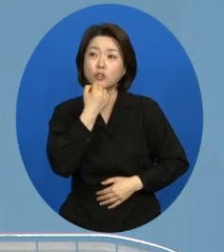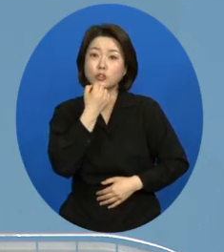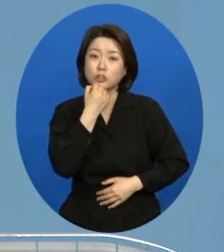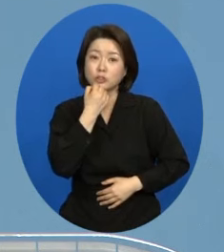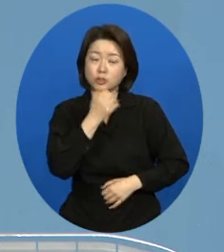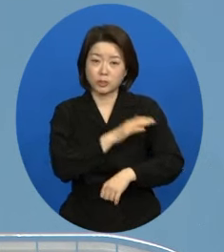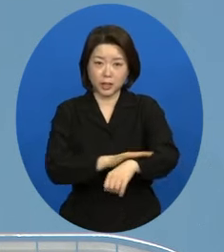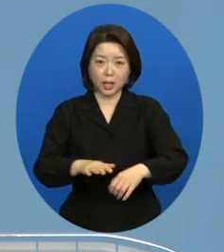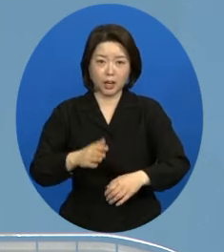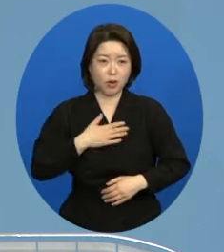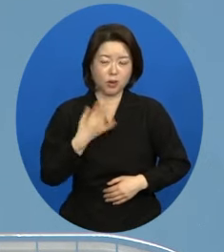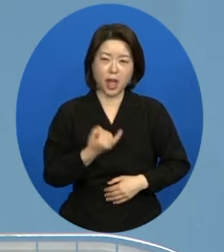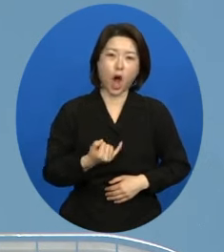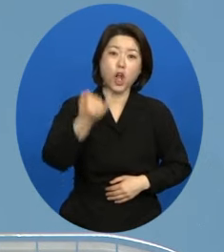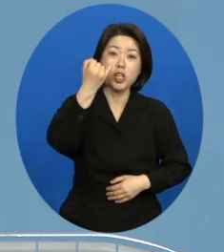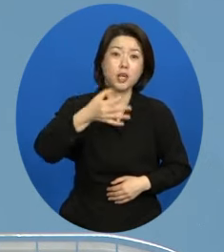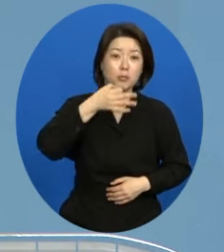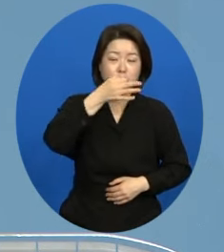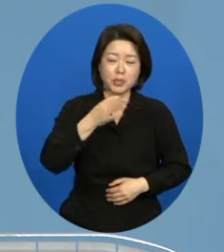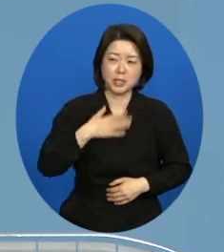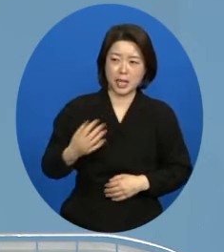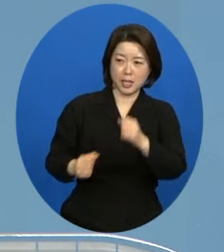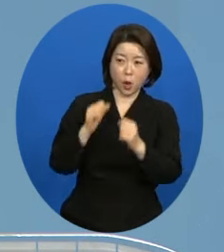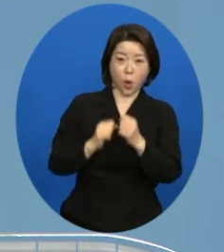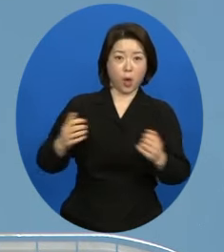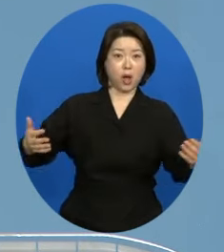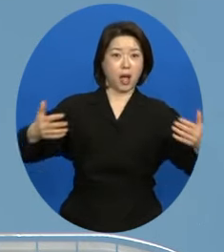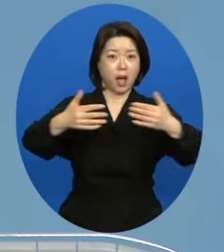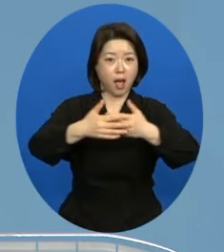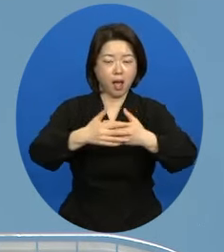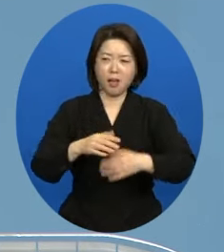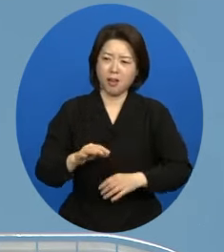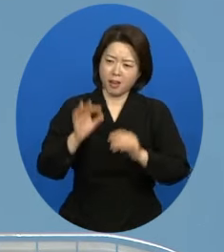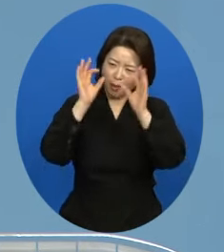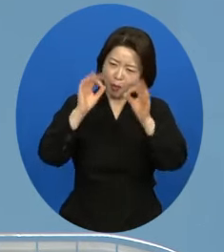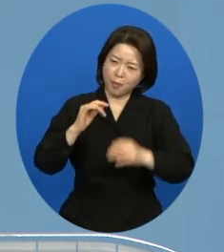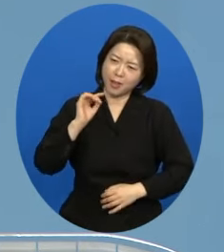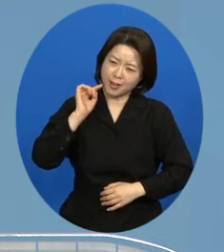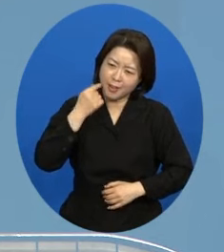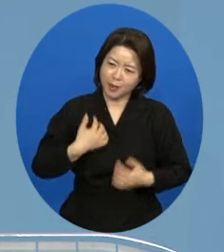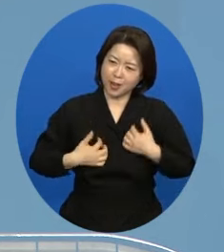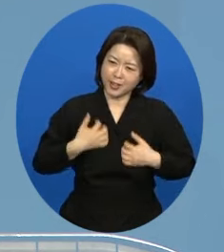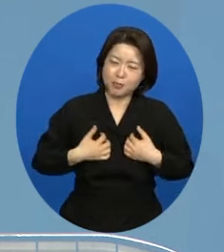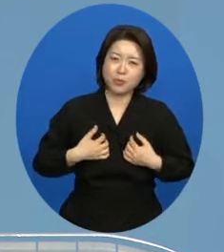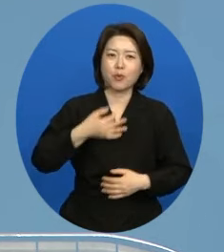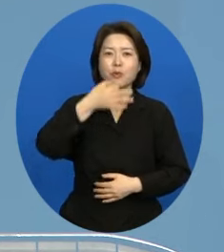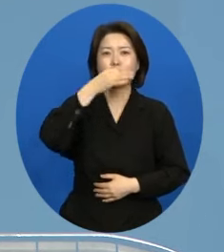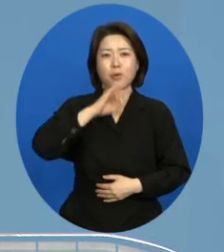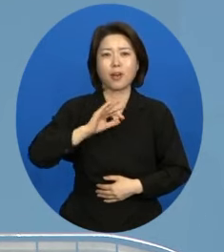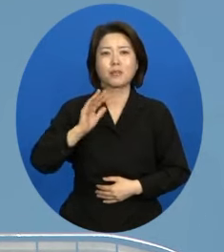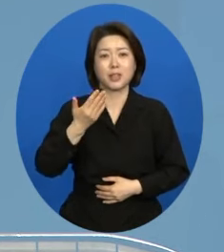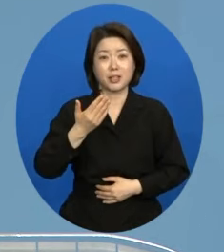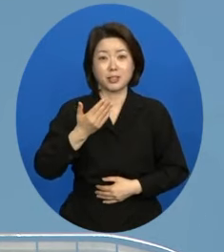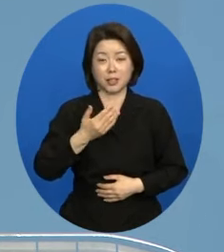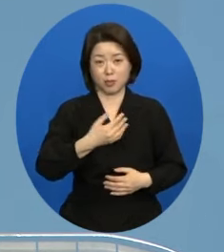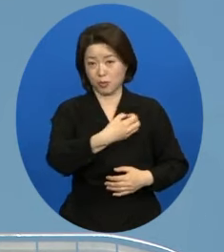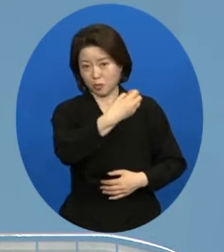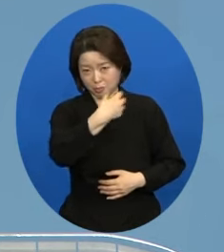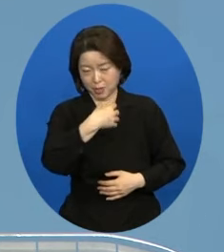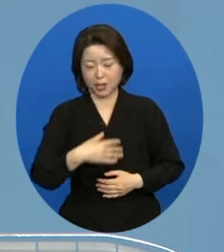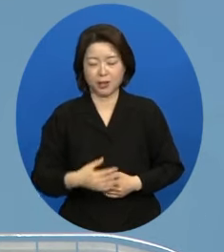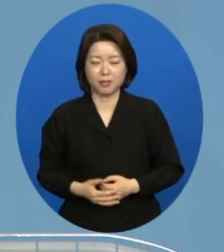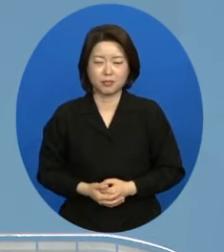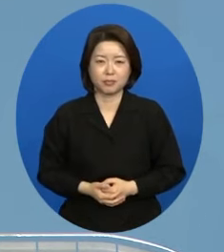하면서 달려와서 안기면 그렇게 예쁘고 기쁘고 보람이 돼요 하니의